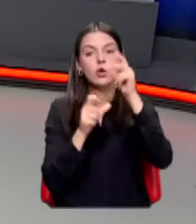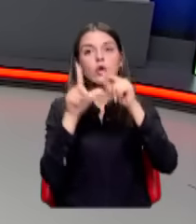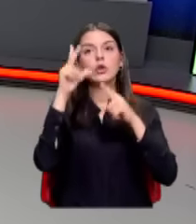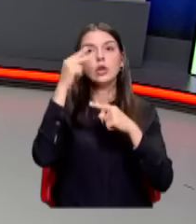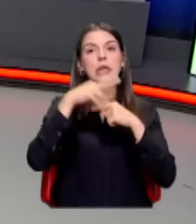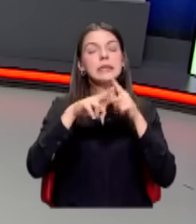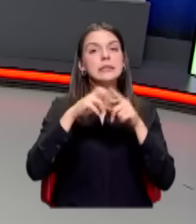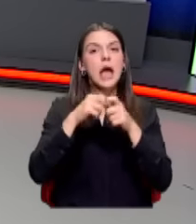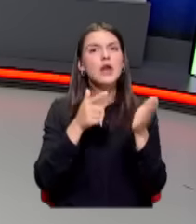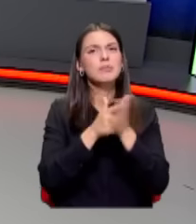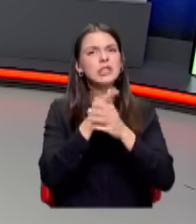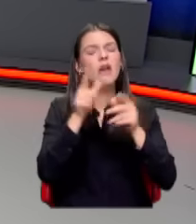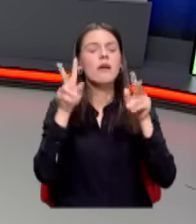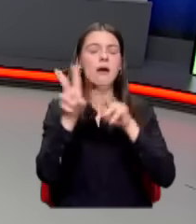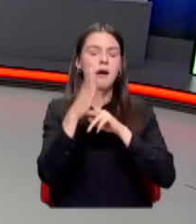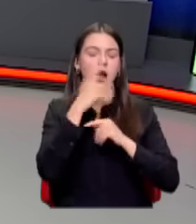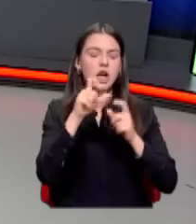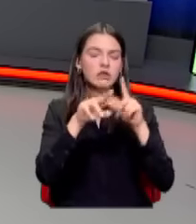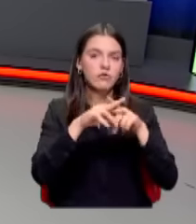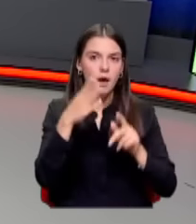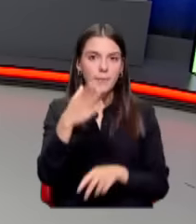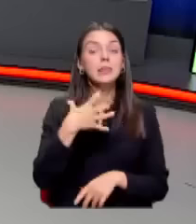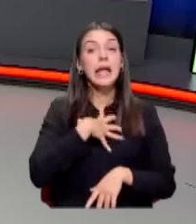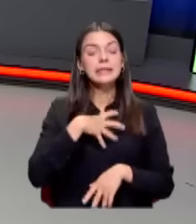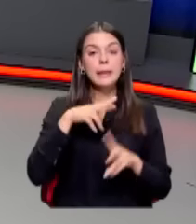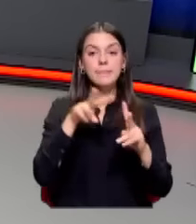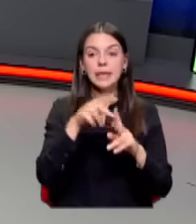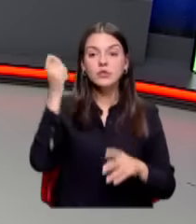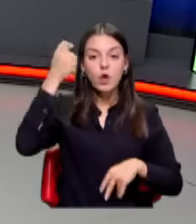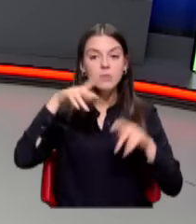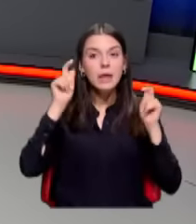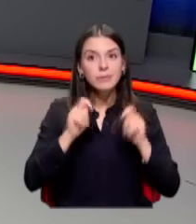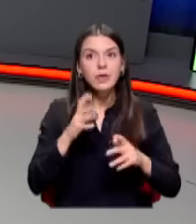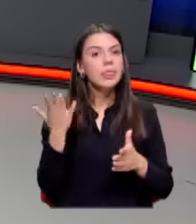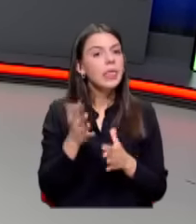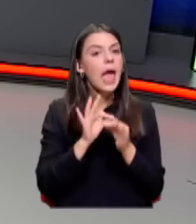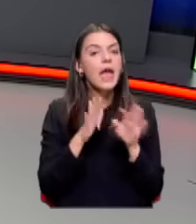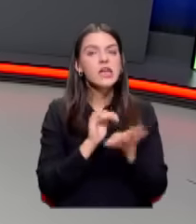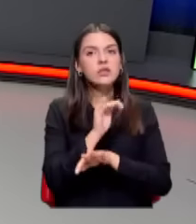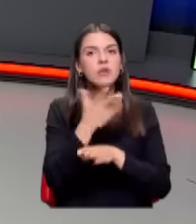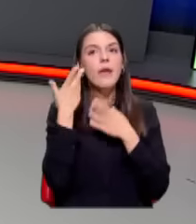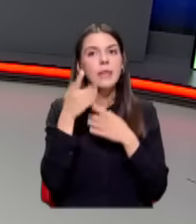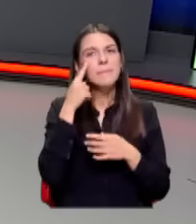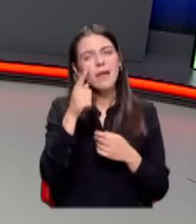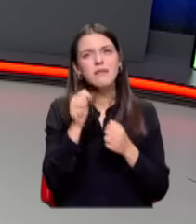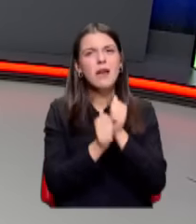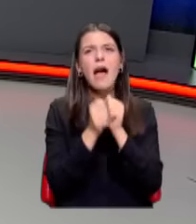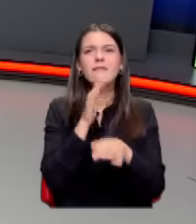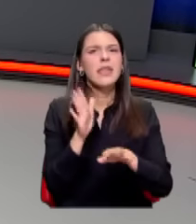Karaca. Kendisi meclisi yönetecekken neler yaşadığını anlattı. Bakın kavga neden çıkmış ve